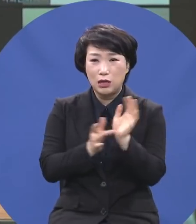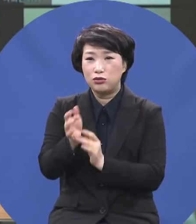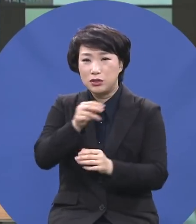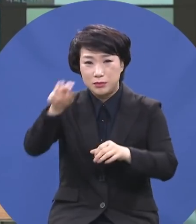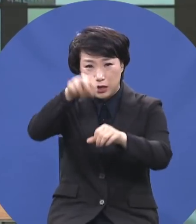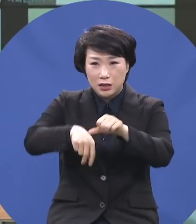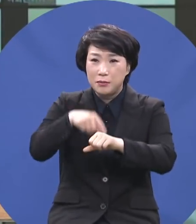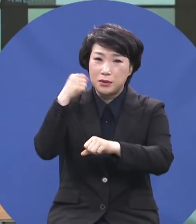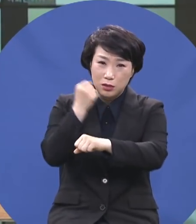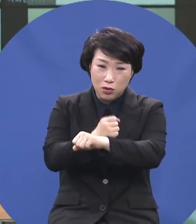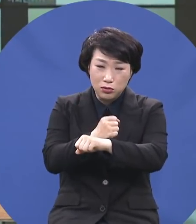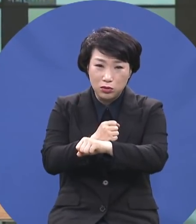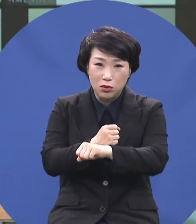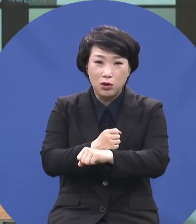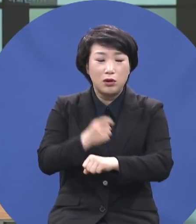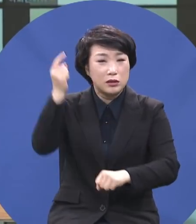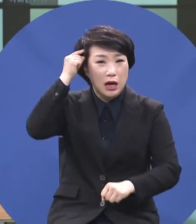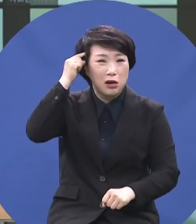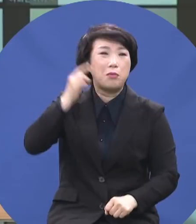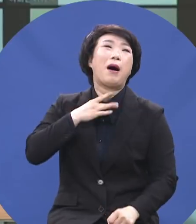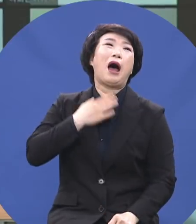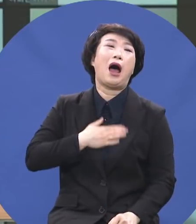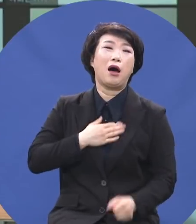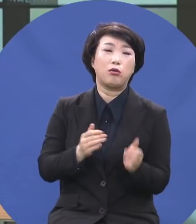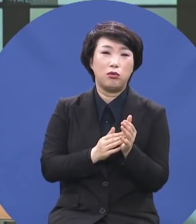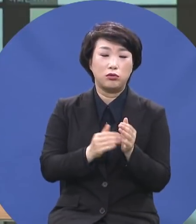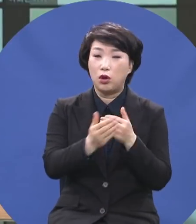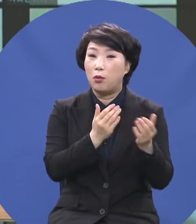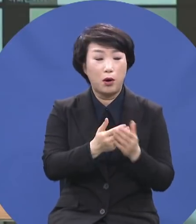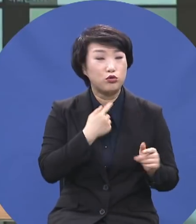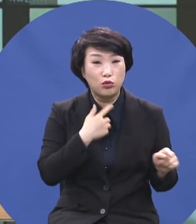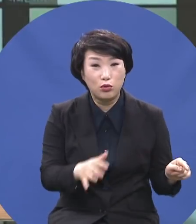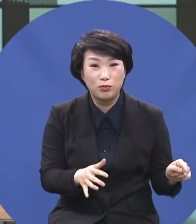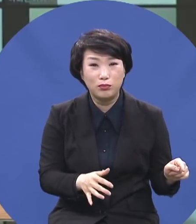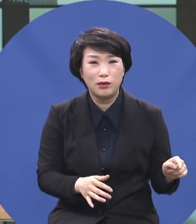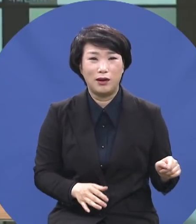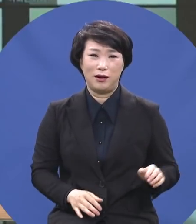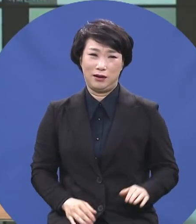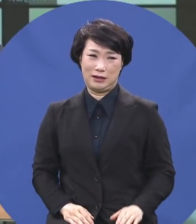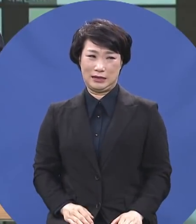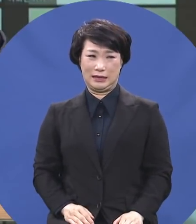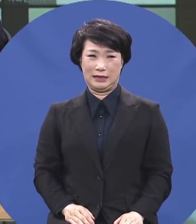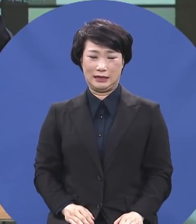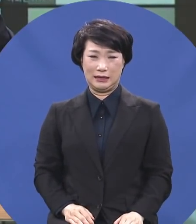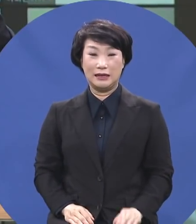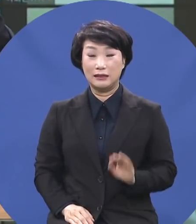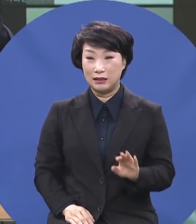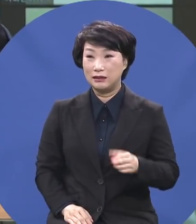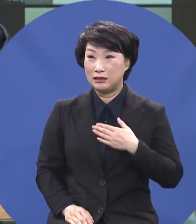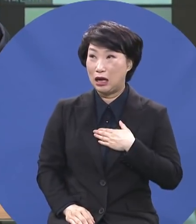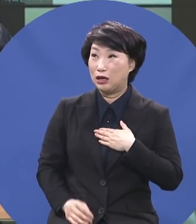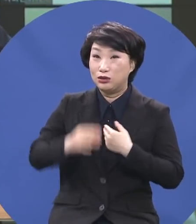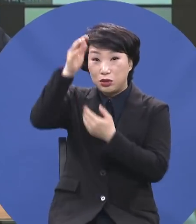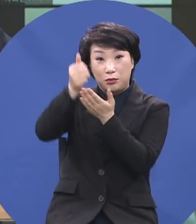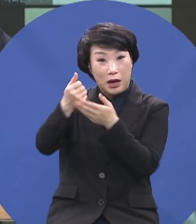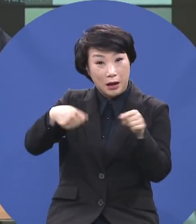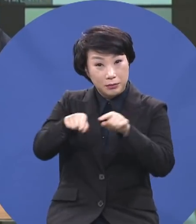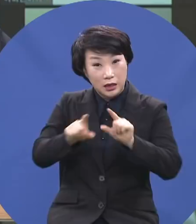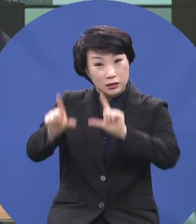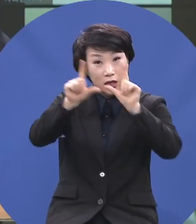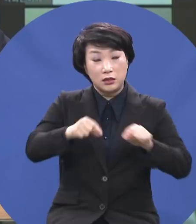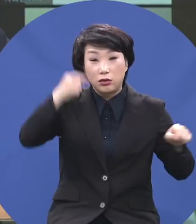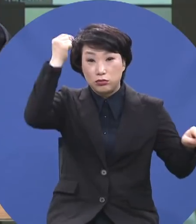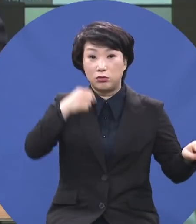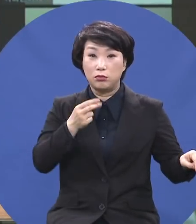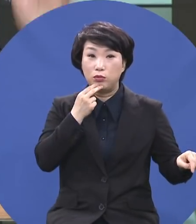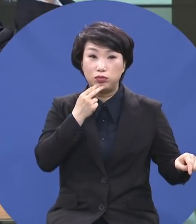피의 공로를 머리로만 알지 만난 사실이 없는 사람이요. 그러니까 내가 성령으로 산다는 실감이